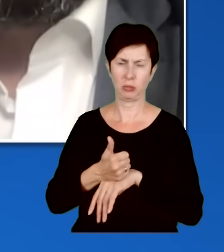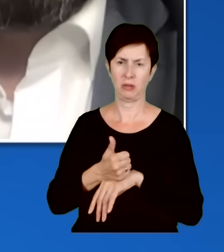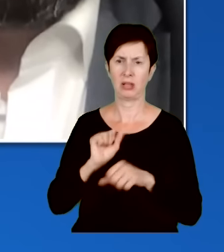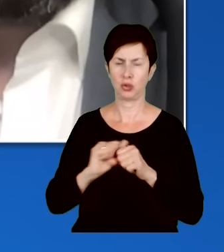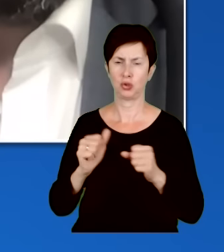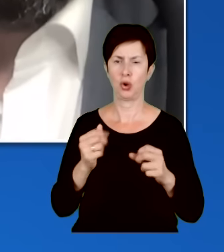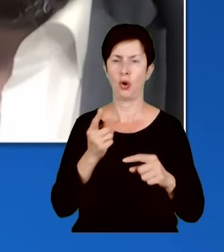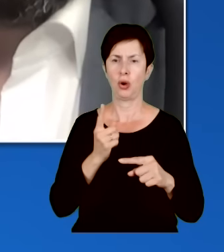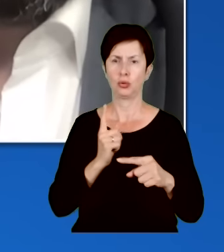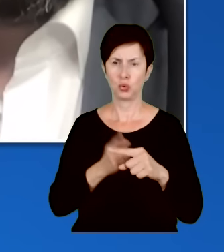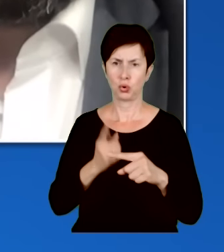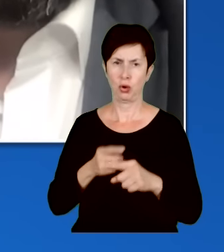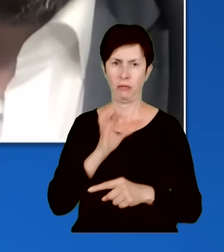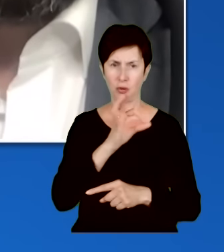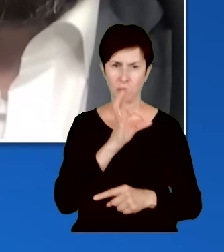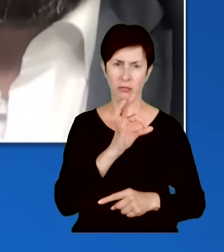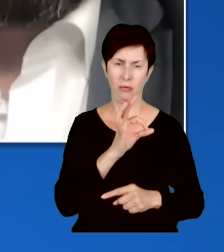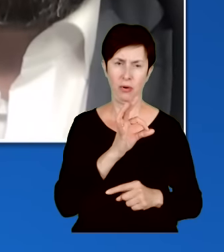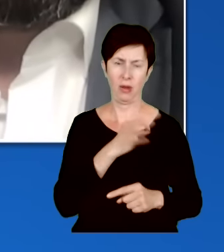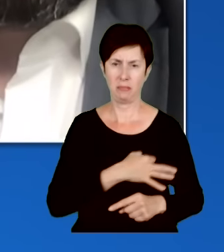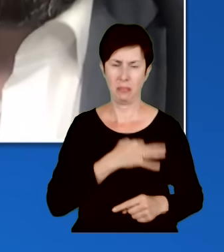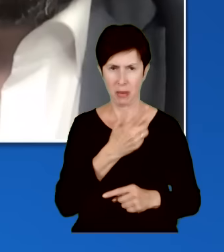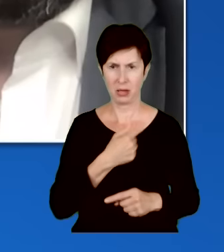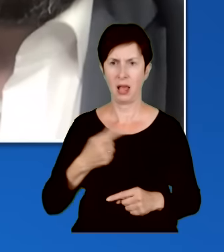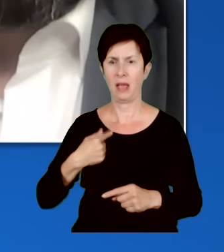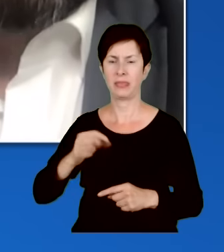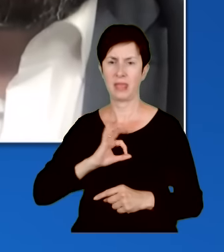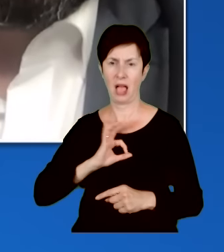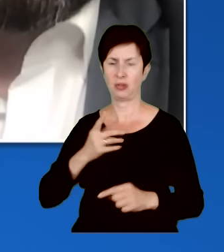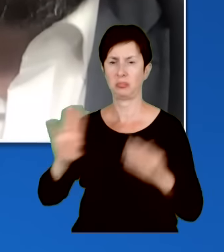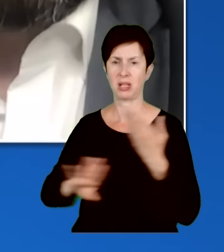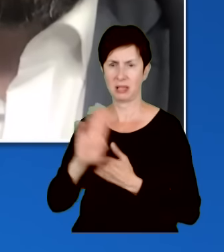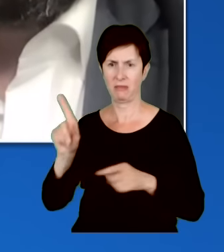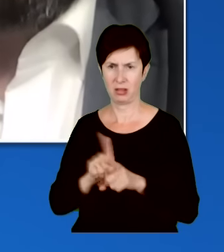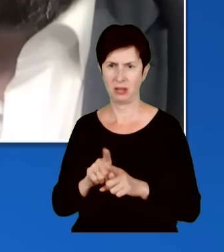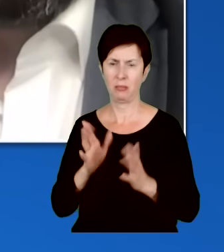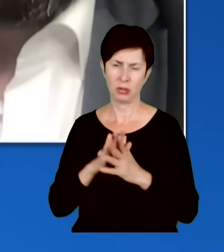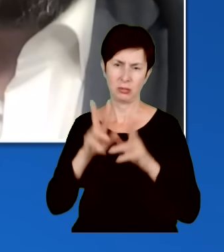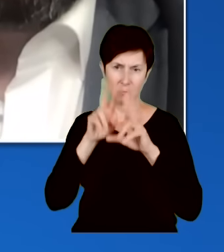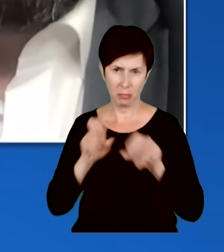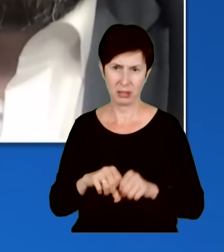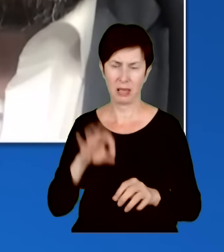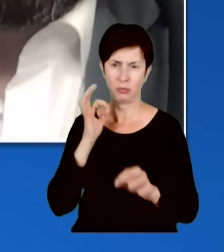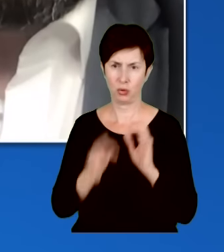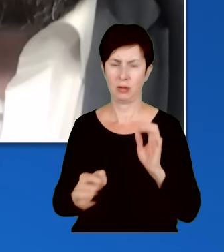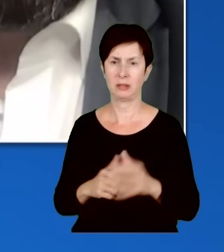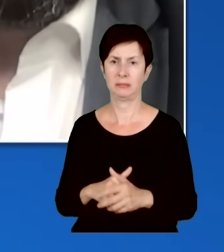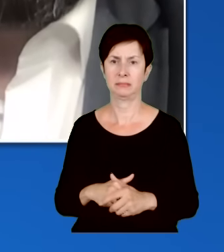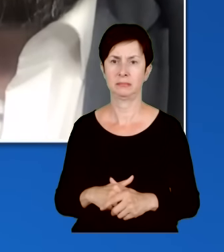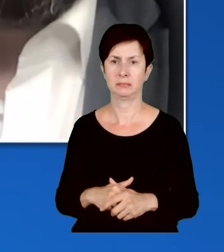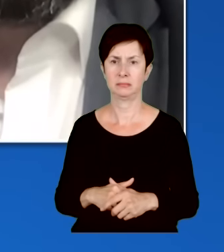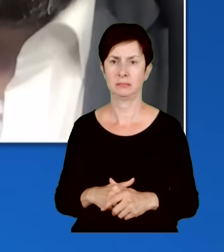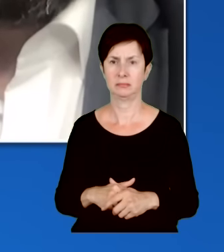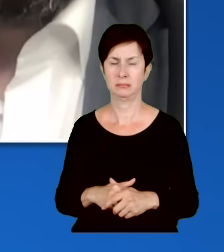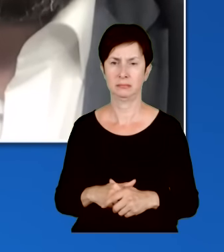Państwa ugrupowania jest nasz przedstawiciel i zbadajmy tą sprawę dogłębnie No nikt tam nie